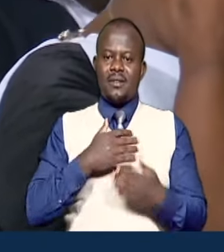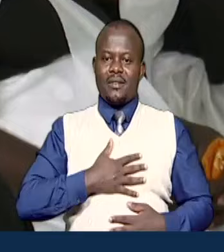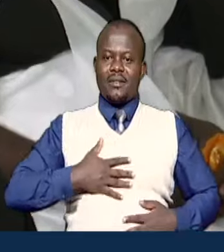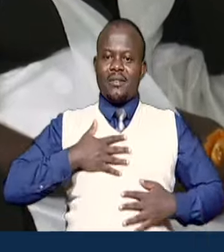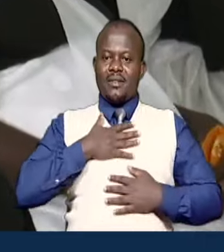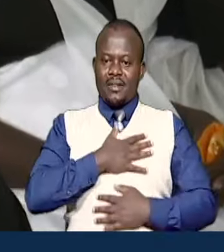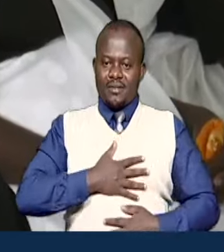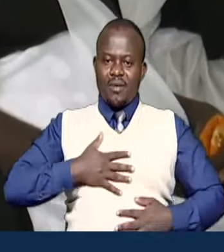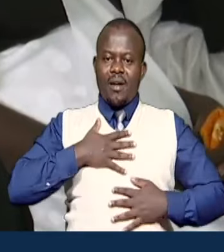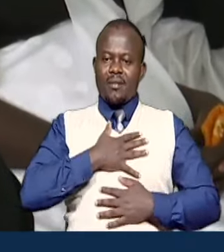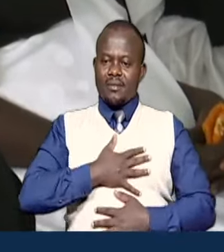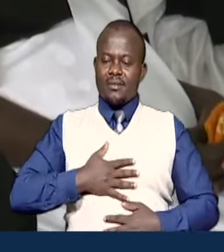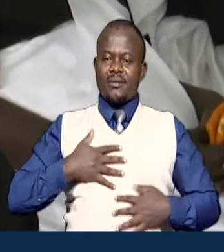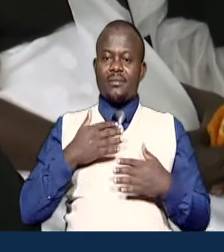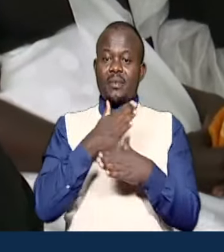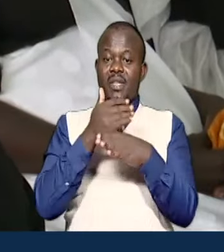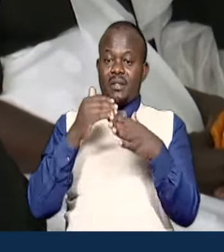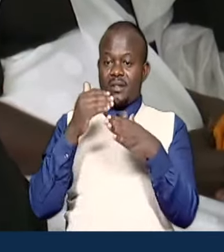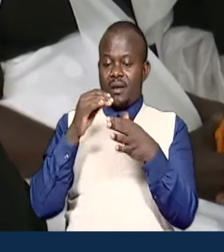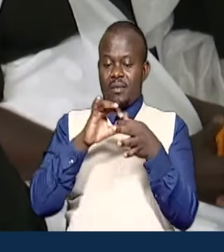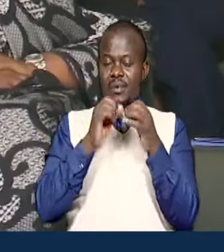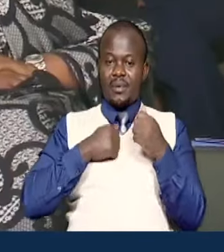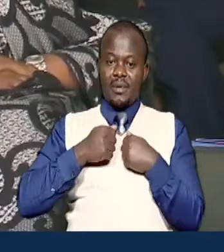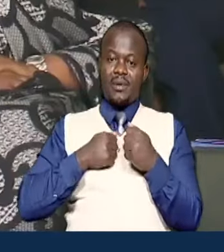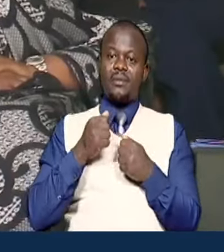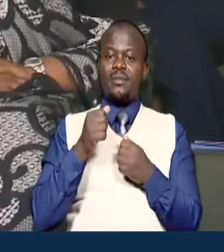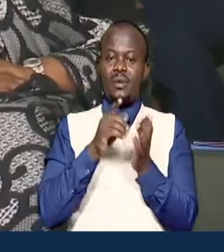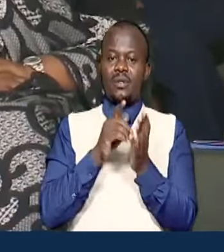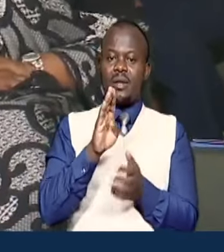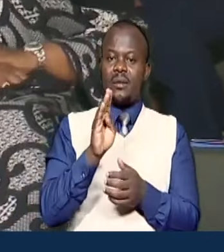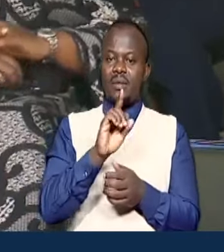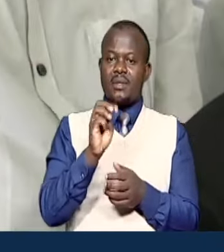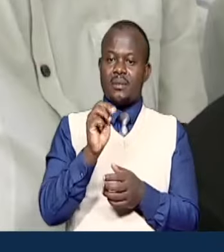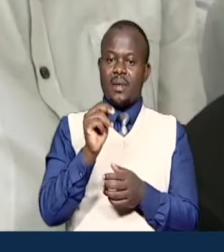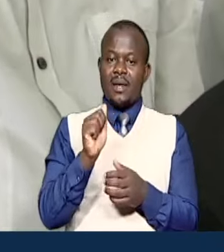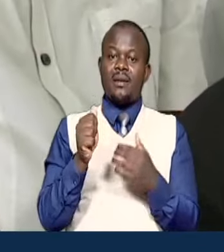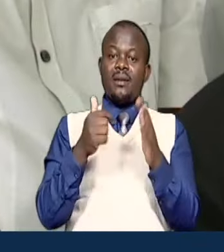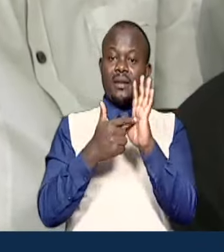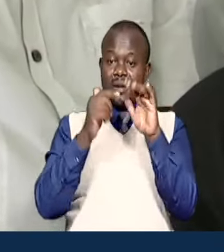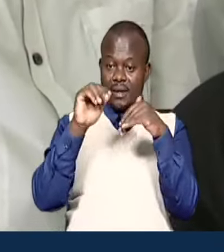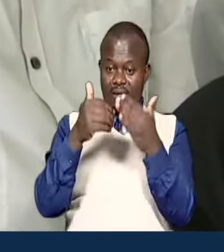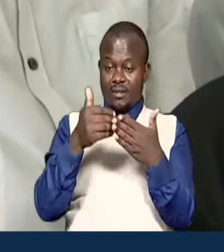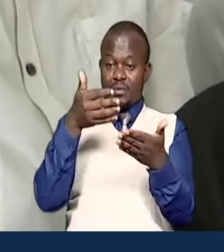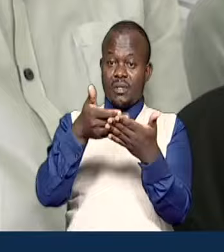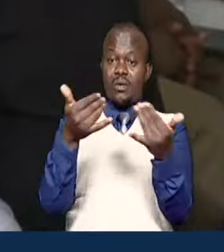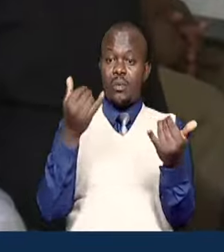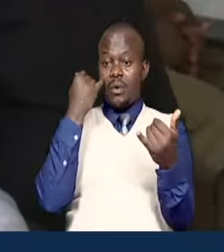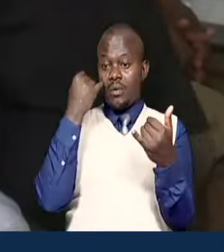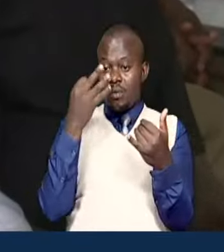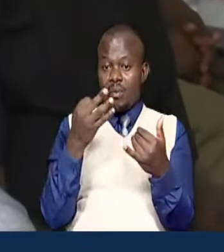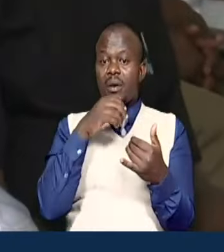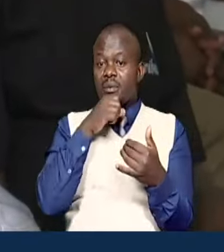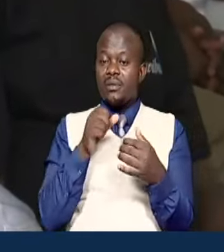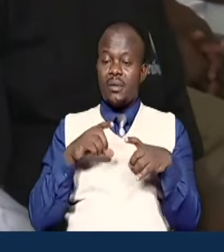tukidagadura. Minisitiri w'Ubumwe bw'Abanyarwanda n'Inshingano Mboneragihugu Dr. Bizimana Jean Damascene yagaragaje ko kugeza ubu nubwo hari intwaza